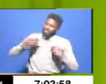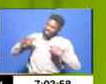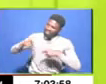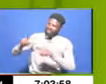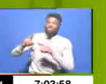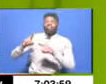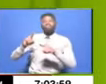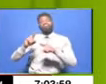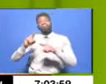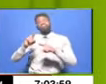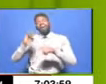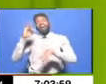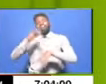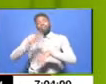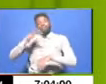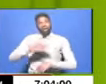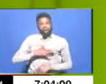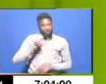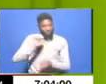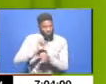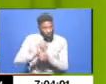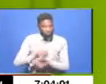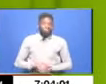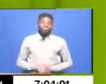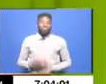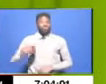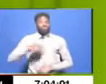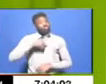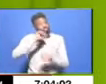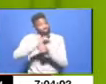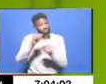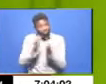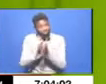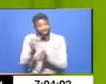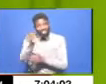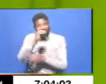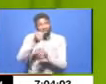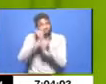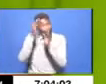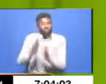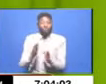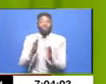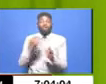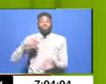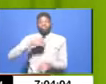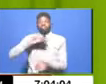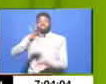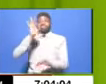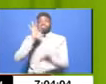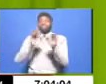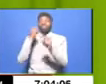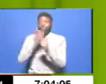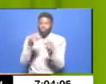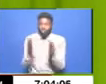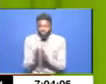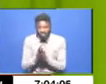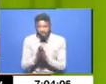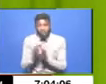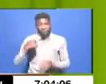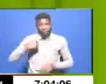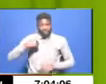We work with the stakeholders that we need to work with, and I believe that is the